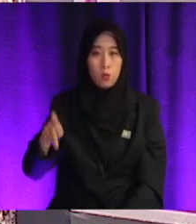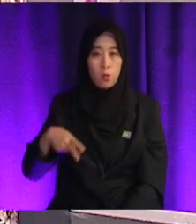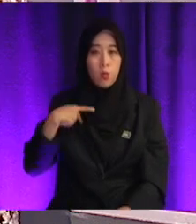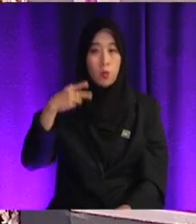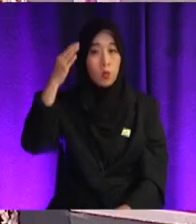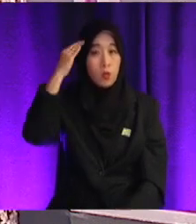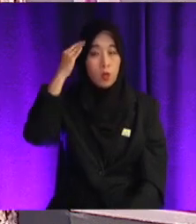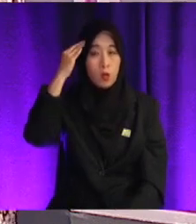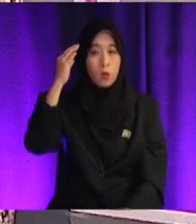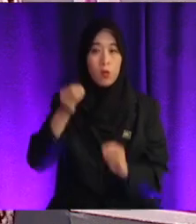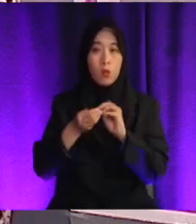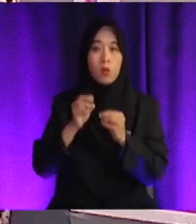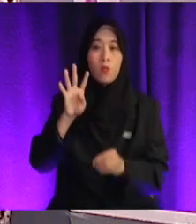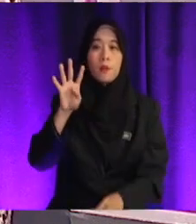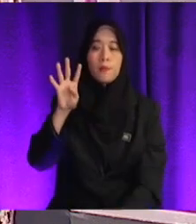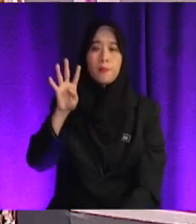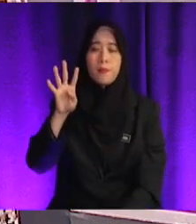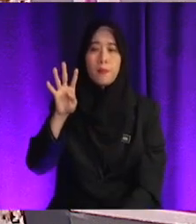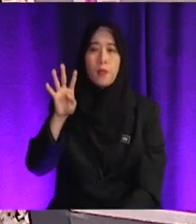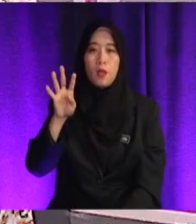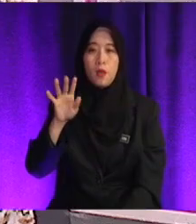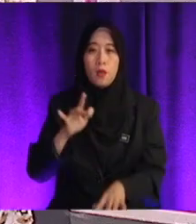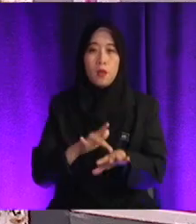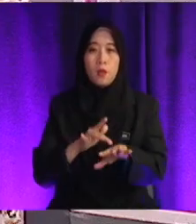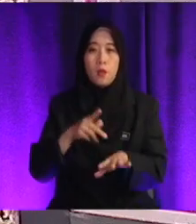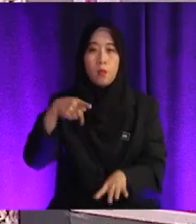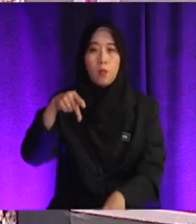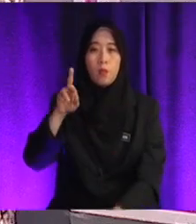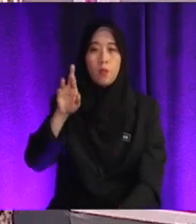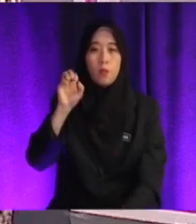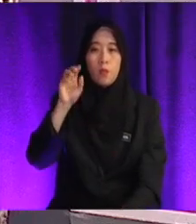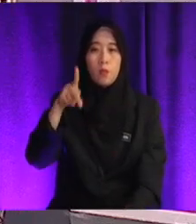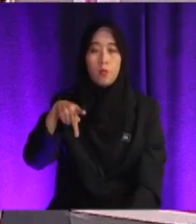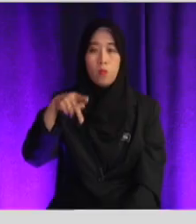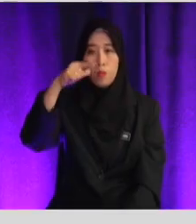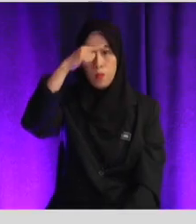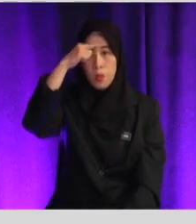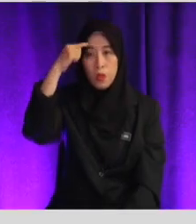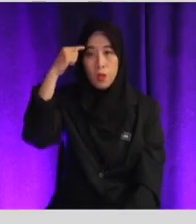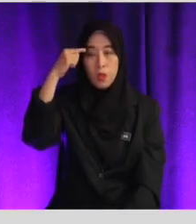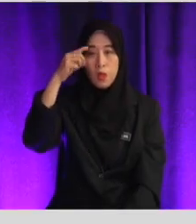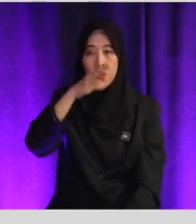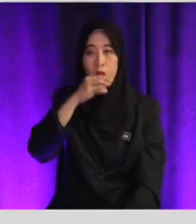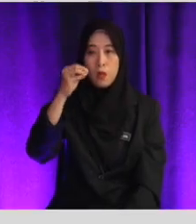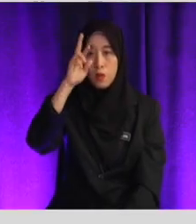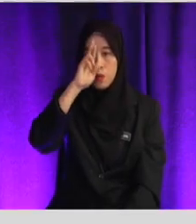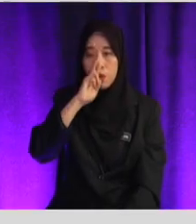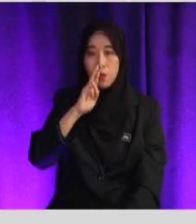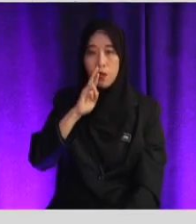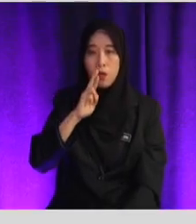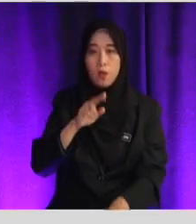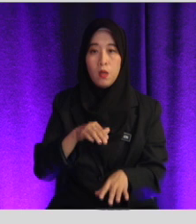kemudian yang keempat, sentuhkan prop merah dan prop hitam pada komponen yang hendak diuji dalam